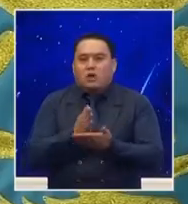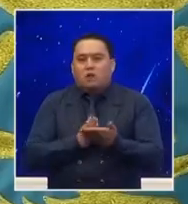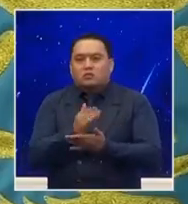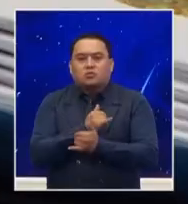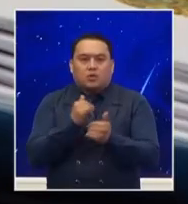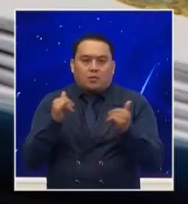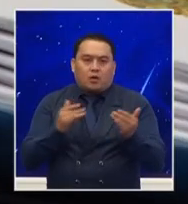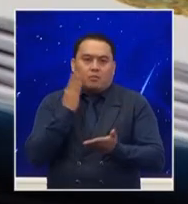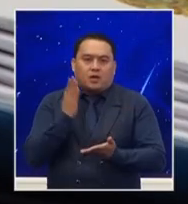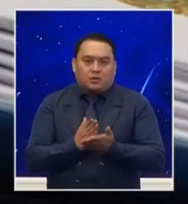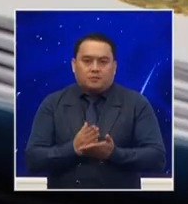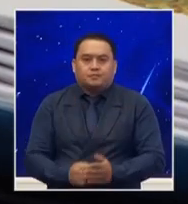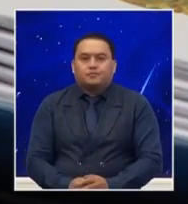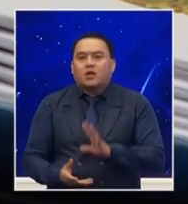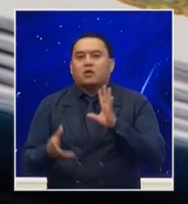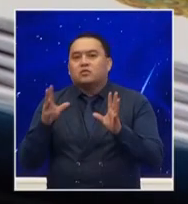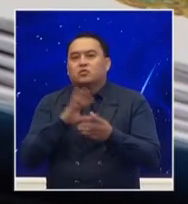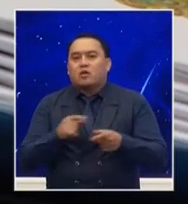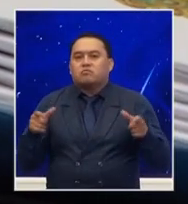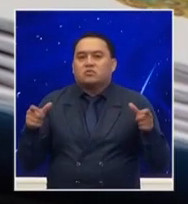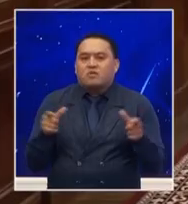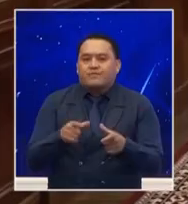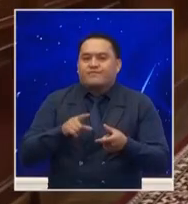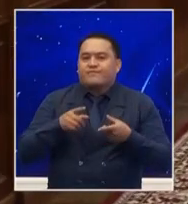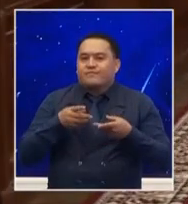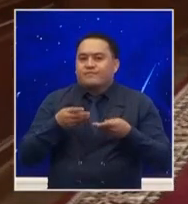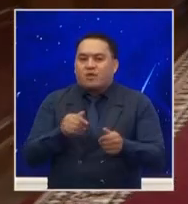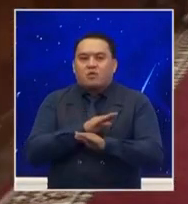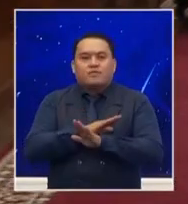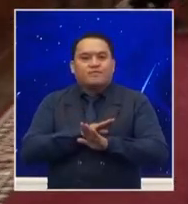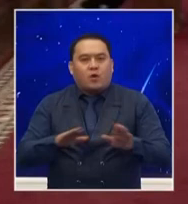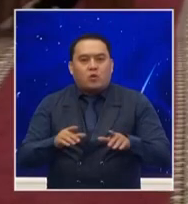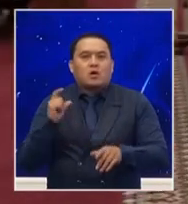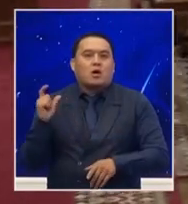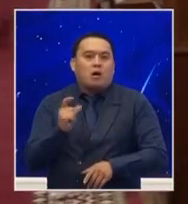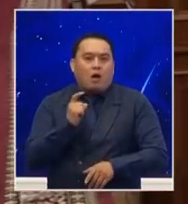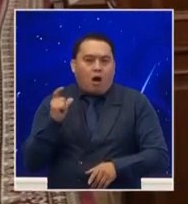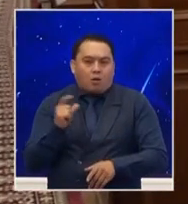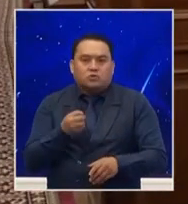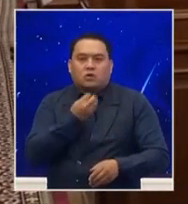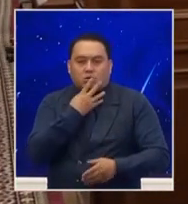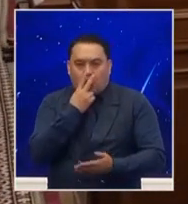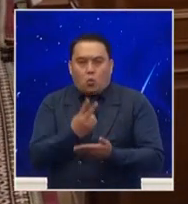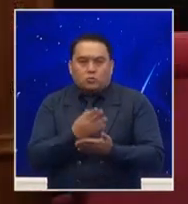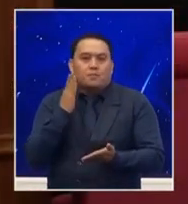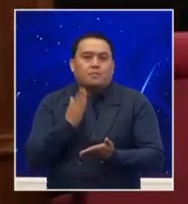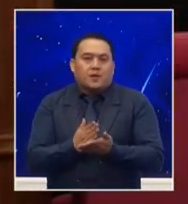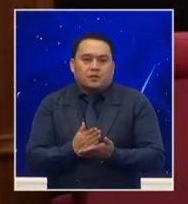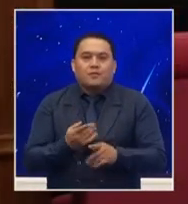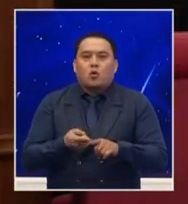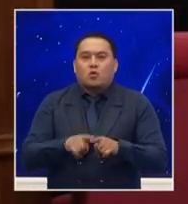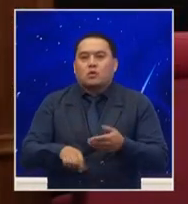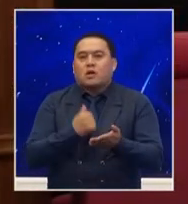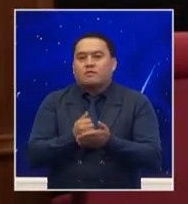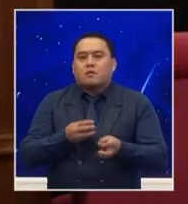алдаға жылжыған. Жалпы пандемияға қарамастан ел әлеуметтік экономикалық дамуда жақсы көрсеткіштер көрсетіп келеді.